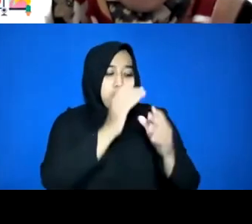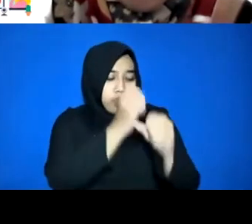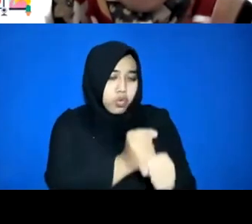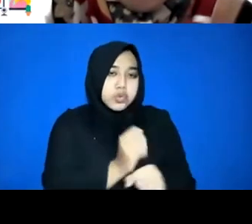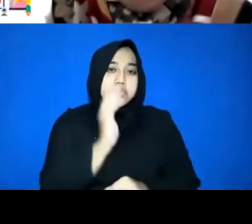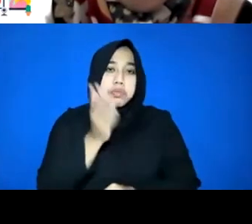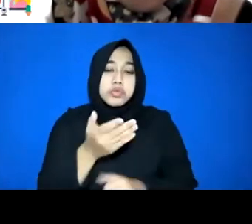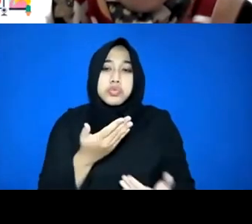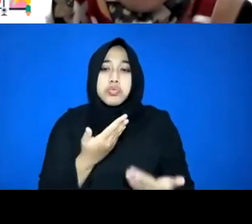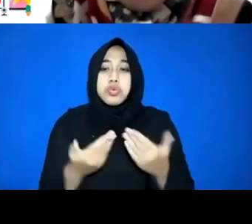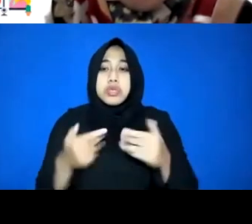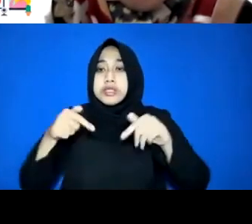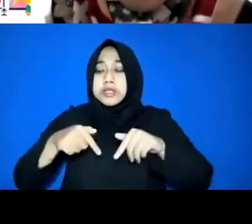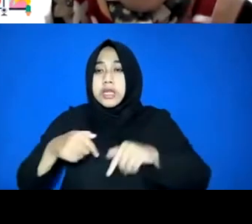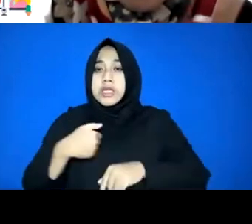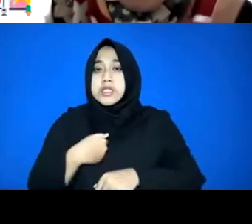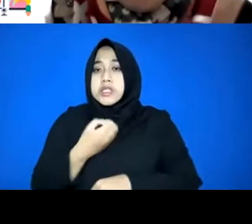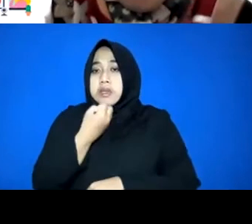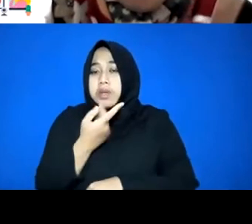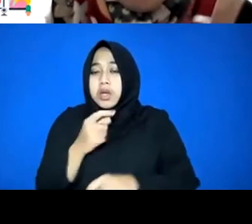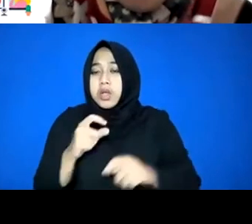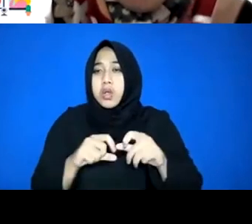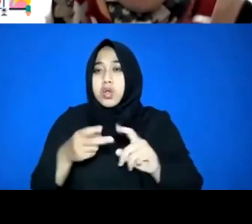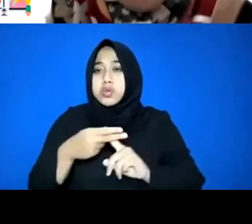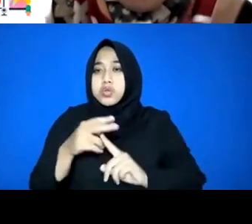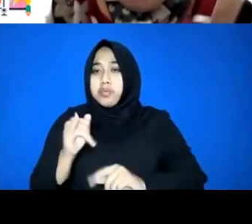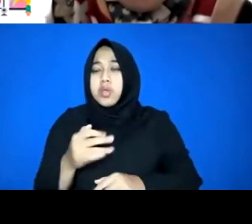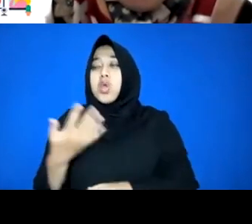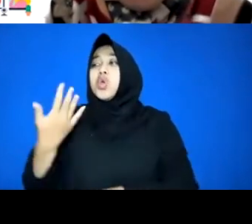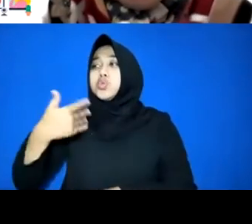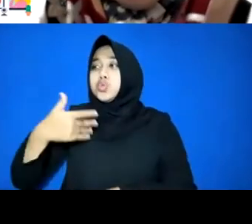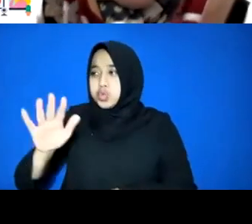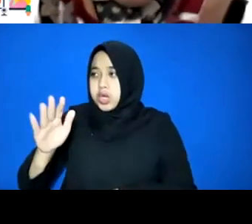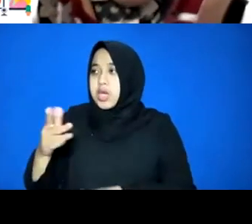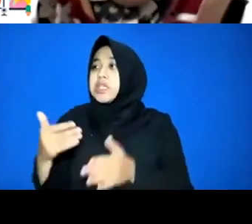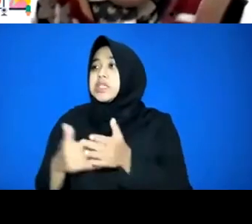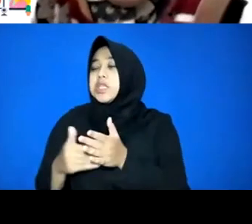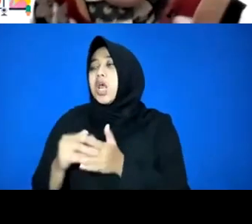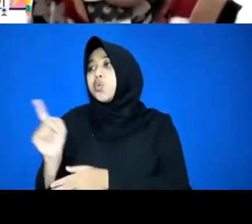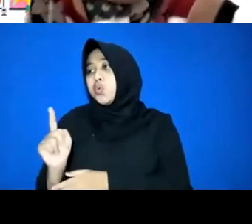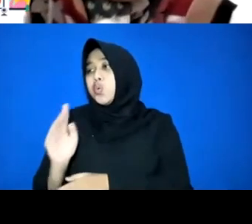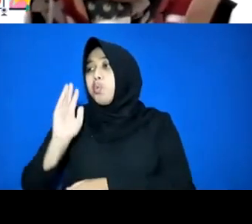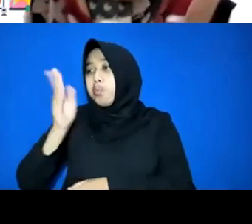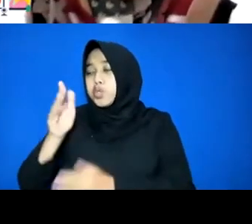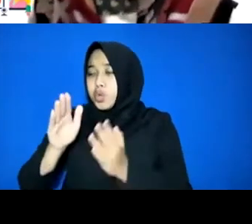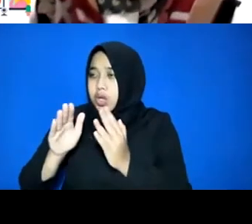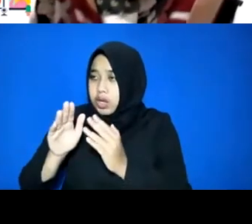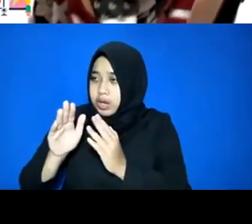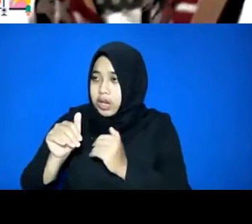ini mungkin seperti saya menyampaikan Mbak Sofi, sudah istirahat dulu, besok dilanjutkan lagi. Ternyata